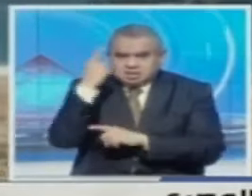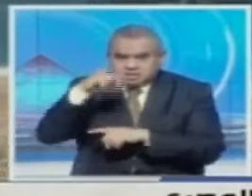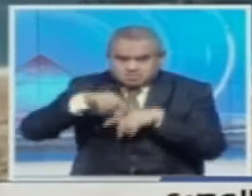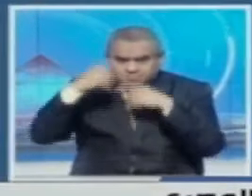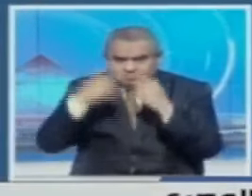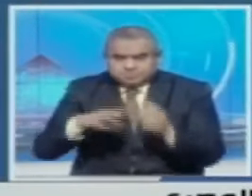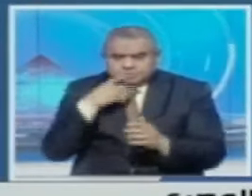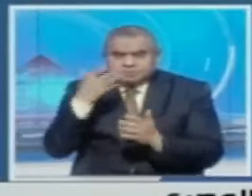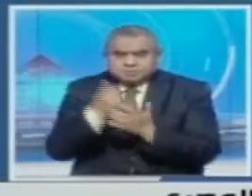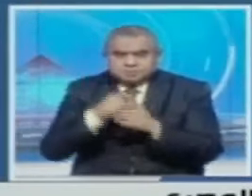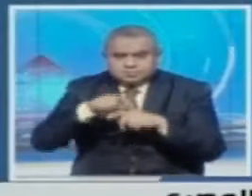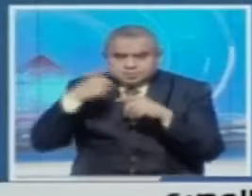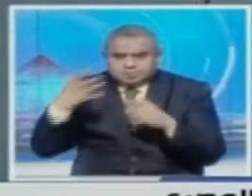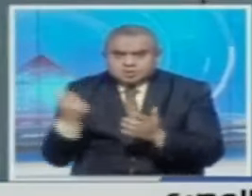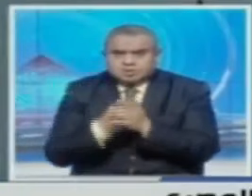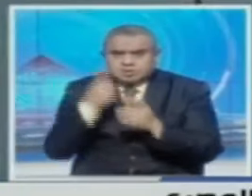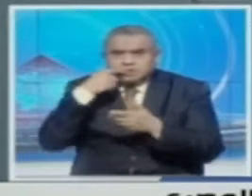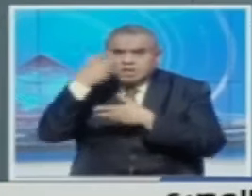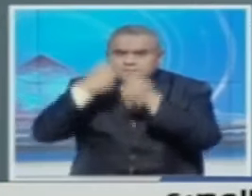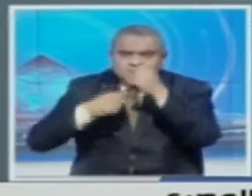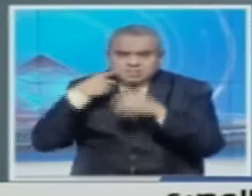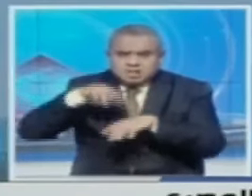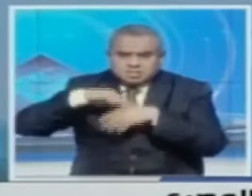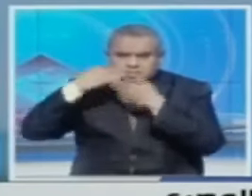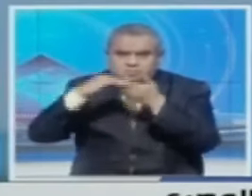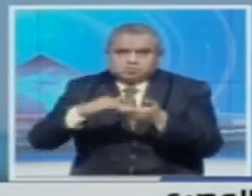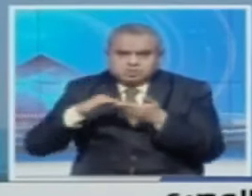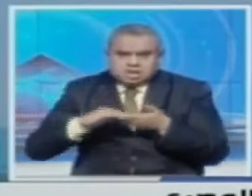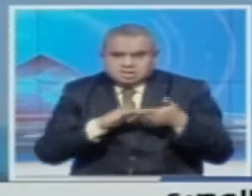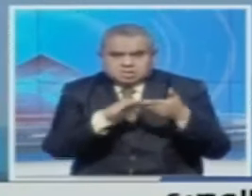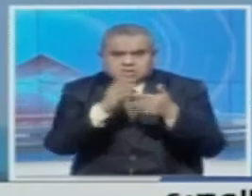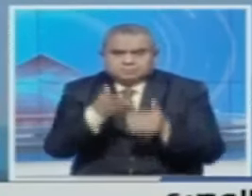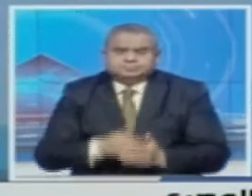والبحري والإسقاط المظلي.